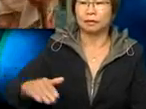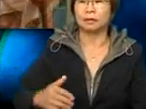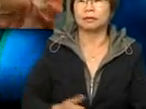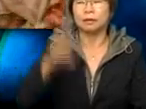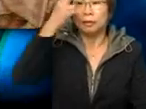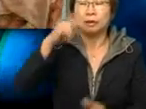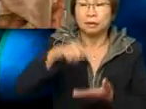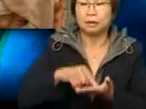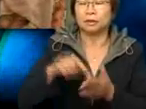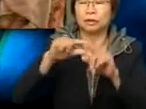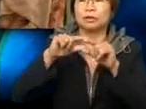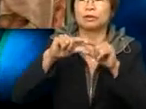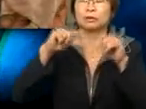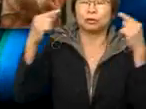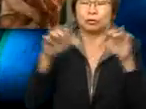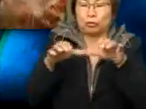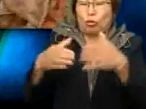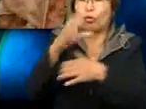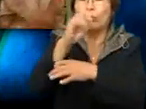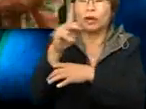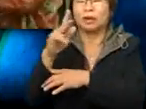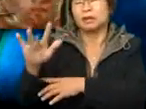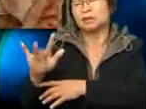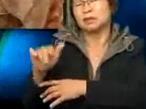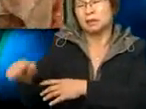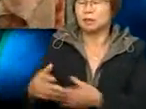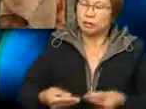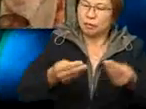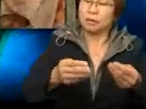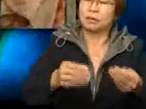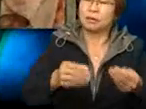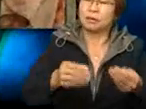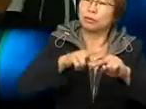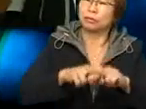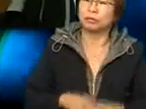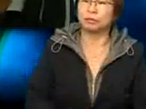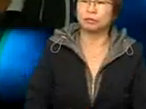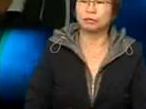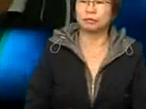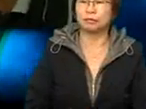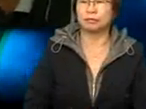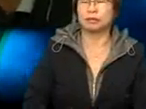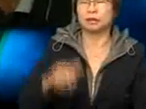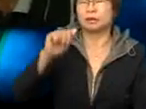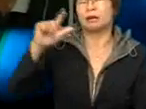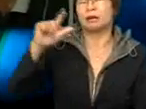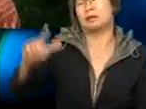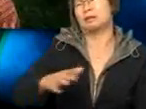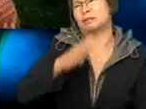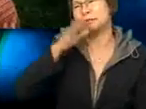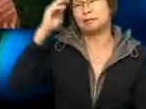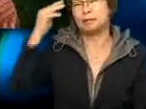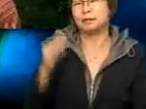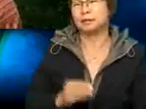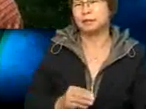Pakcik ni golongan orang kurang upaya. Kesianlah kat dia. Bagi dia duduk. Alah, makcik ni. Takkan pakcik tu